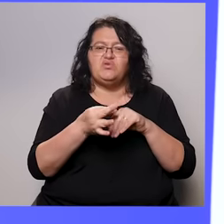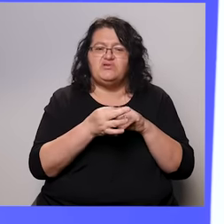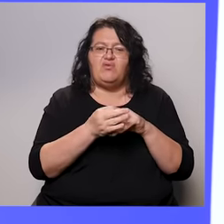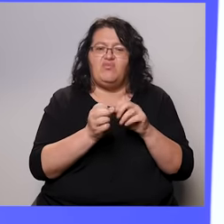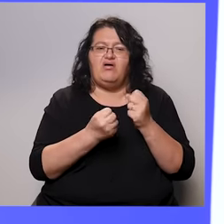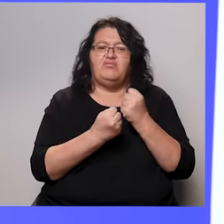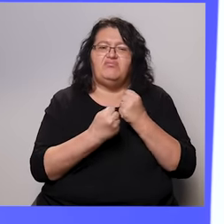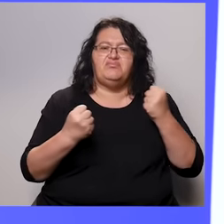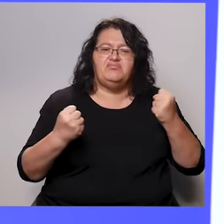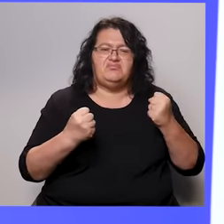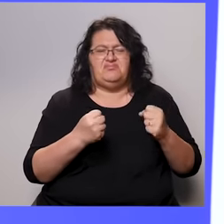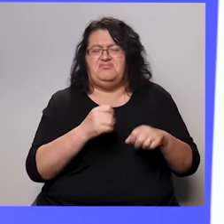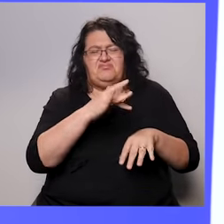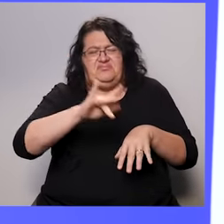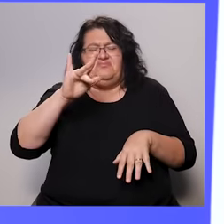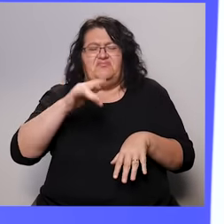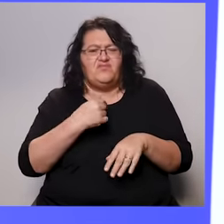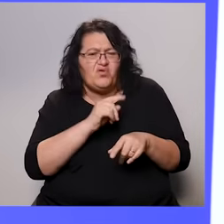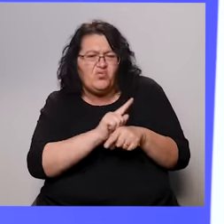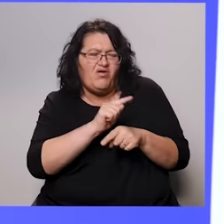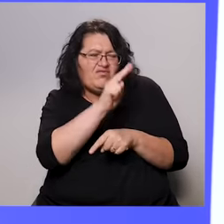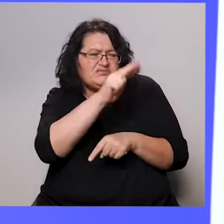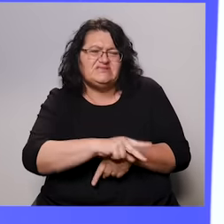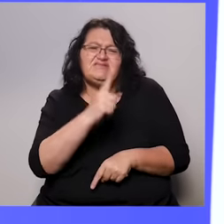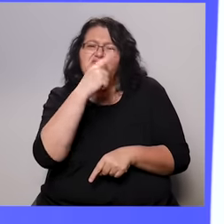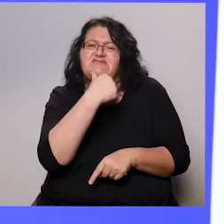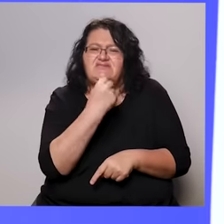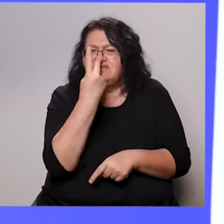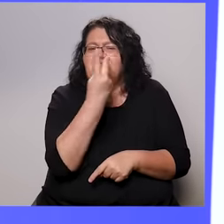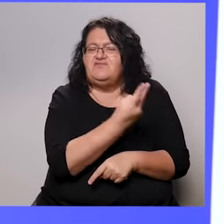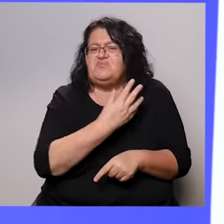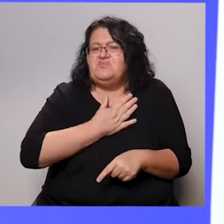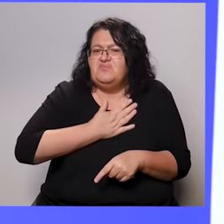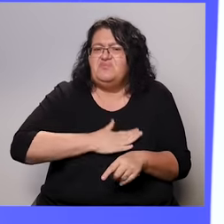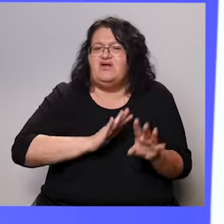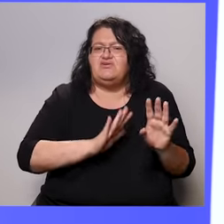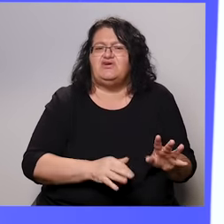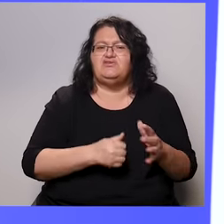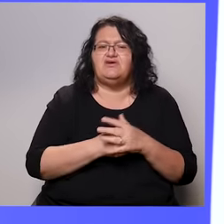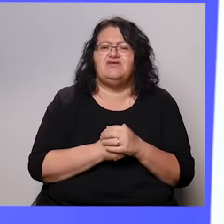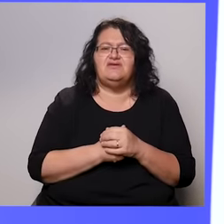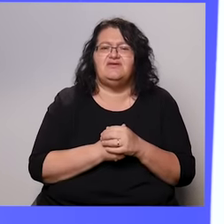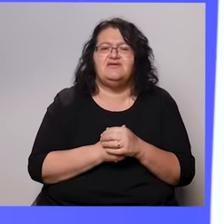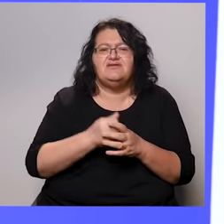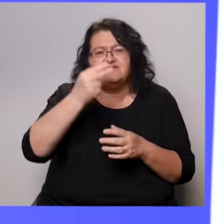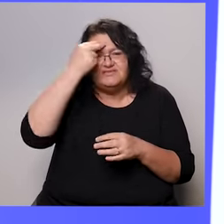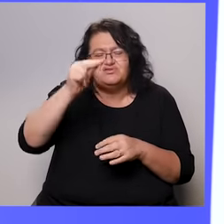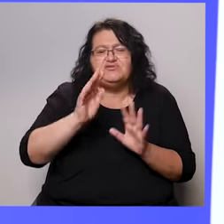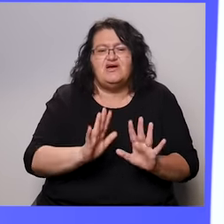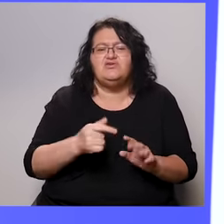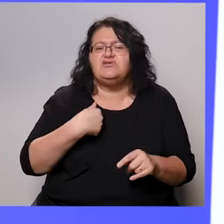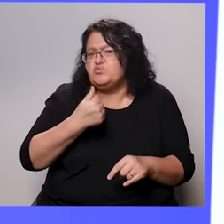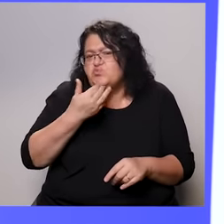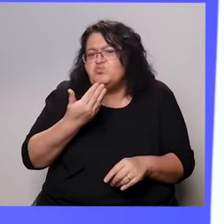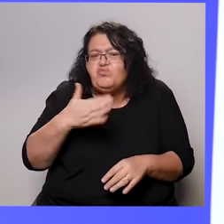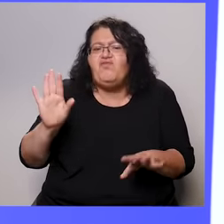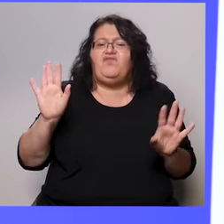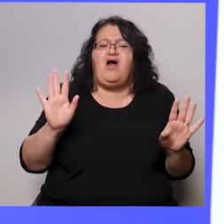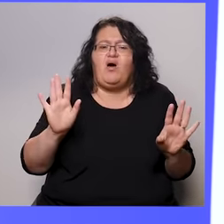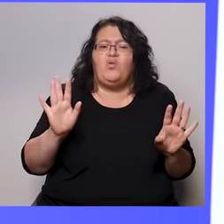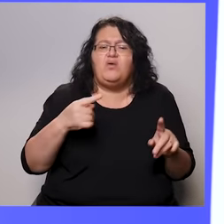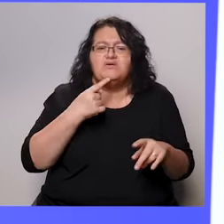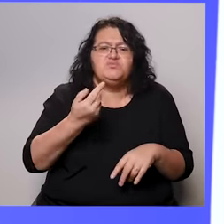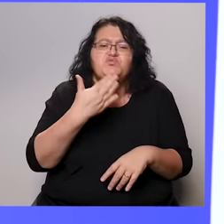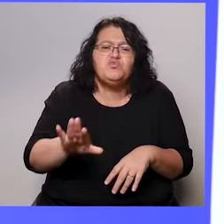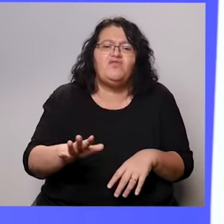să se modifice. Adică nu vreau să se îngrașe, nu vreau să fie... Ce sincer ești? Da, bravo. Nu am vrut și am zis, nu